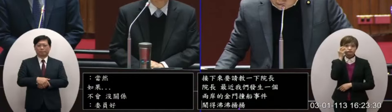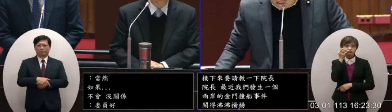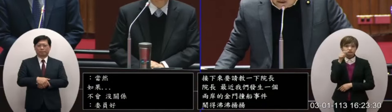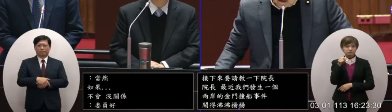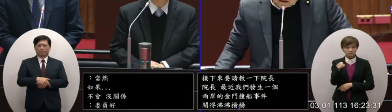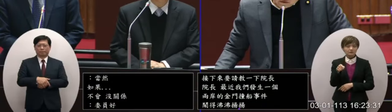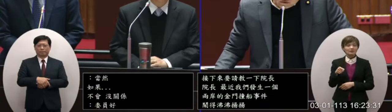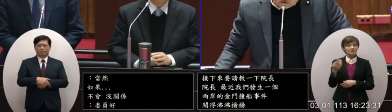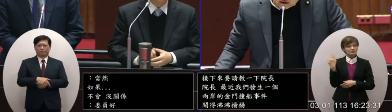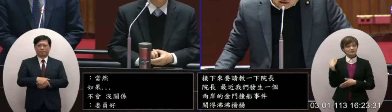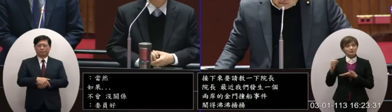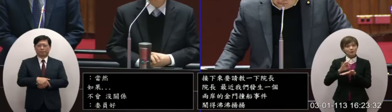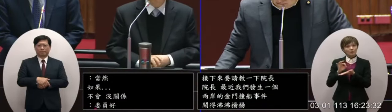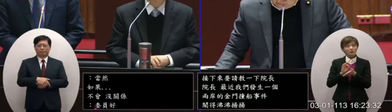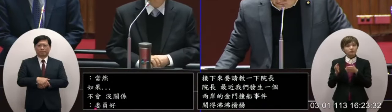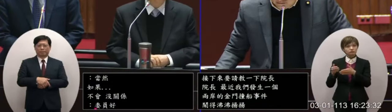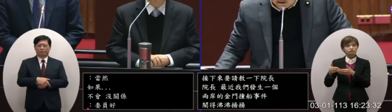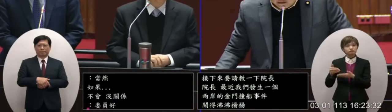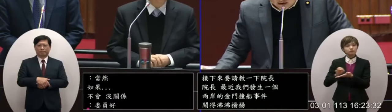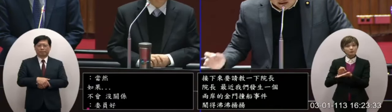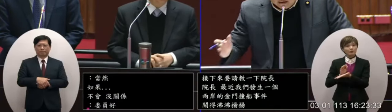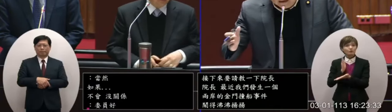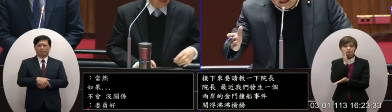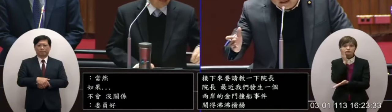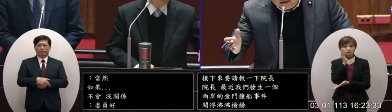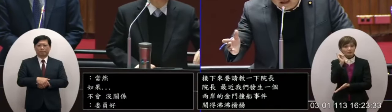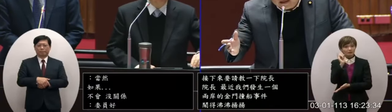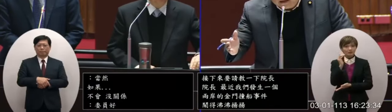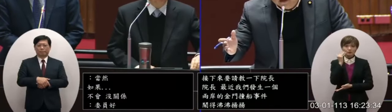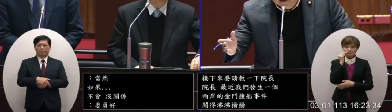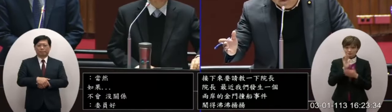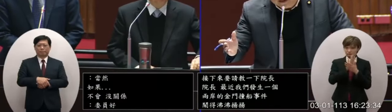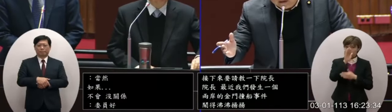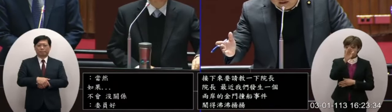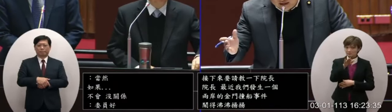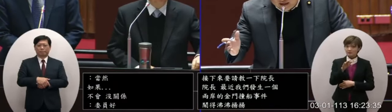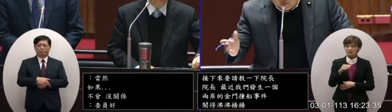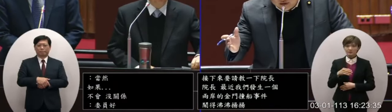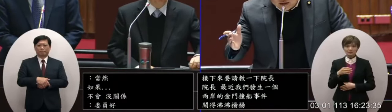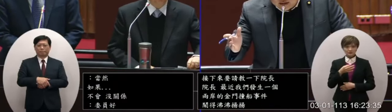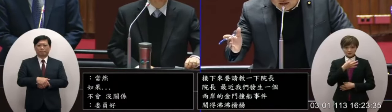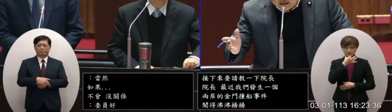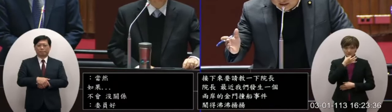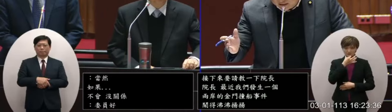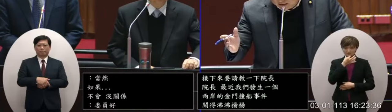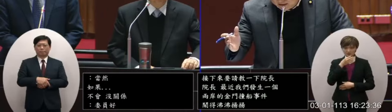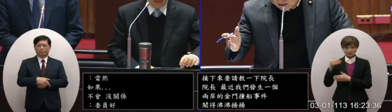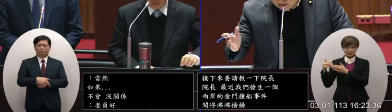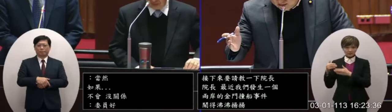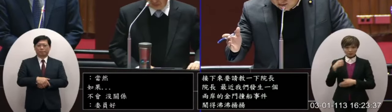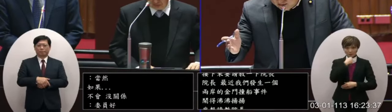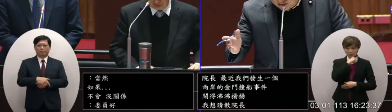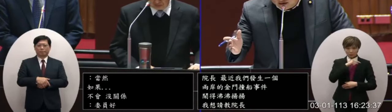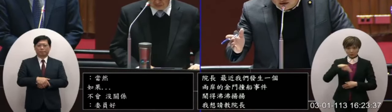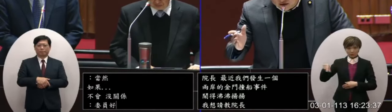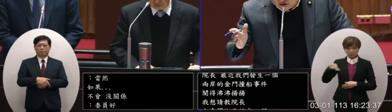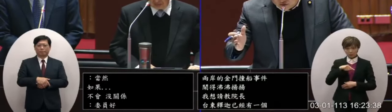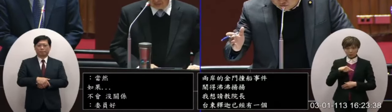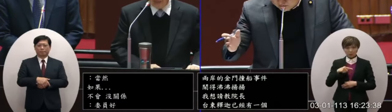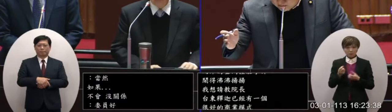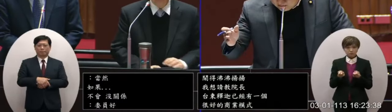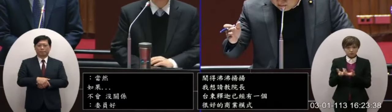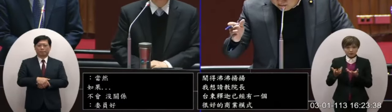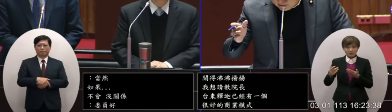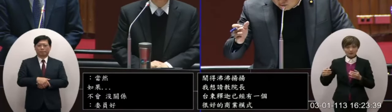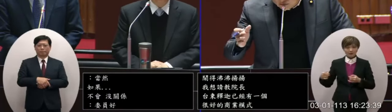式，那如果未来遇到像类似这样子会造成两岸关系紧张的议题而